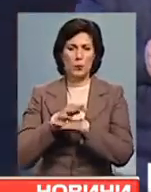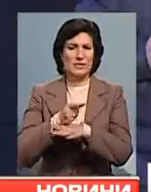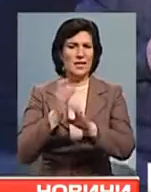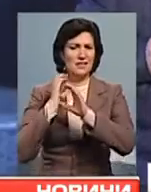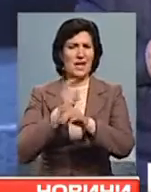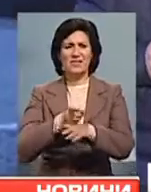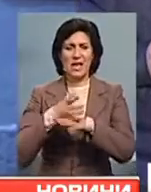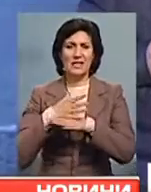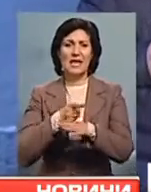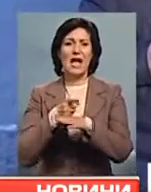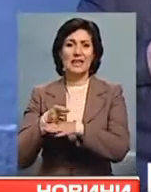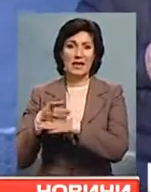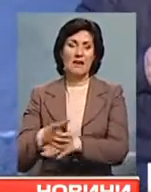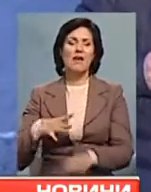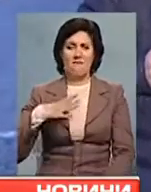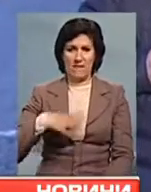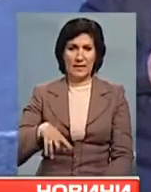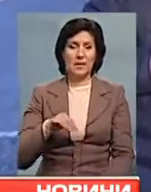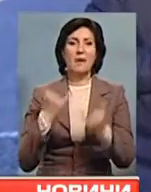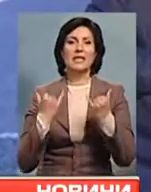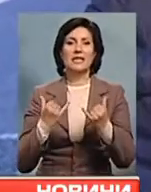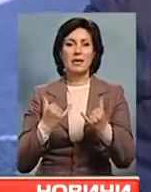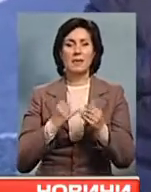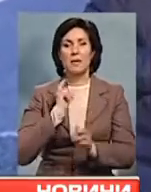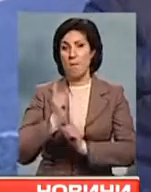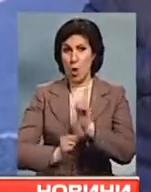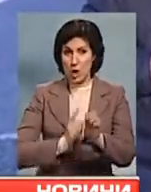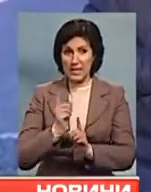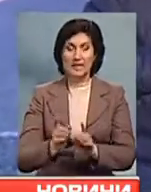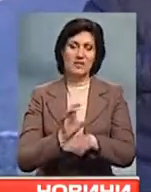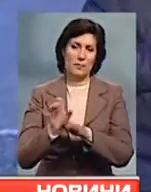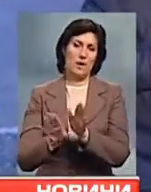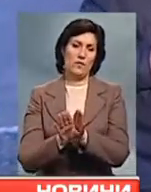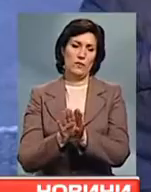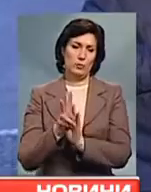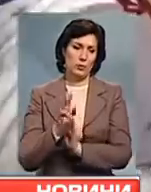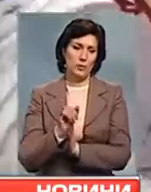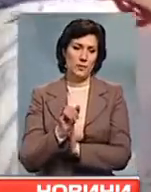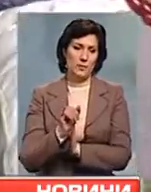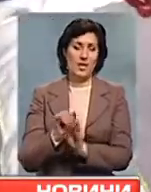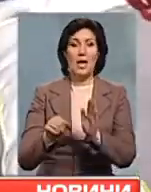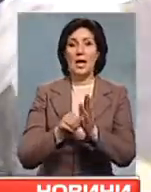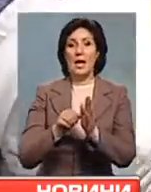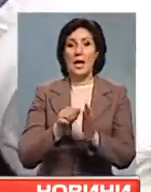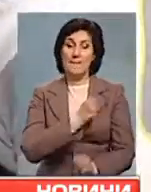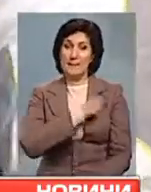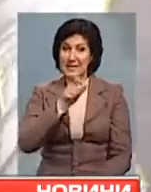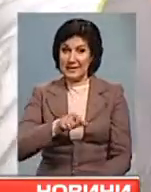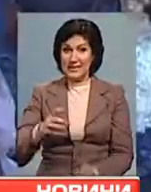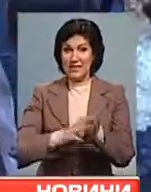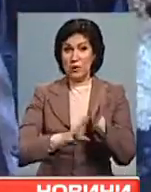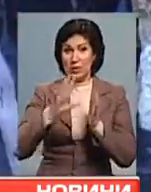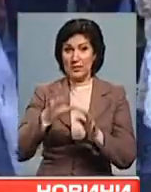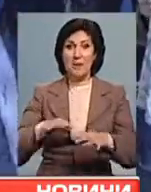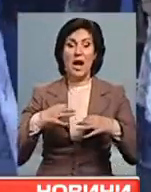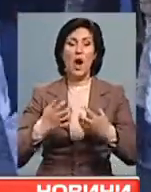танків та артилерії вони це витримали тепер по ротації Їх відправили у відпустку віці 95-ї